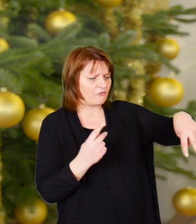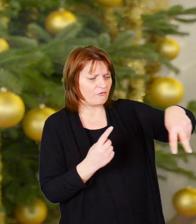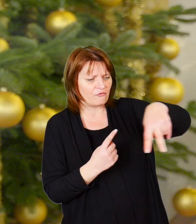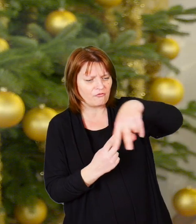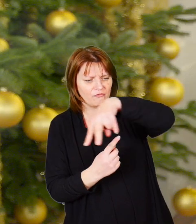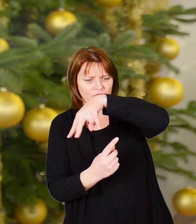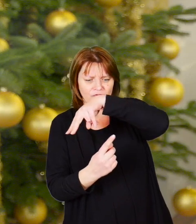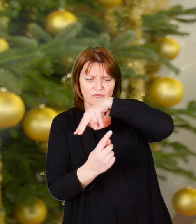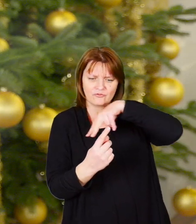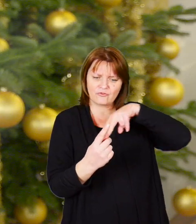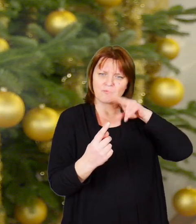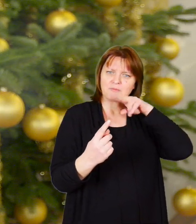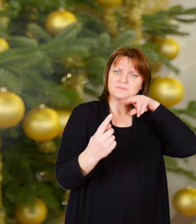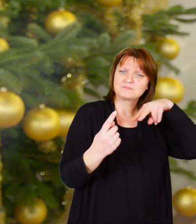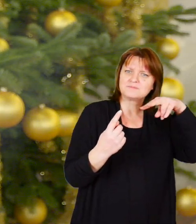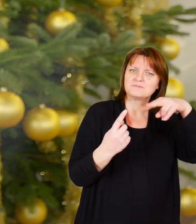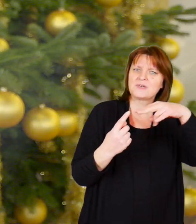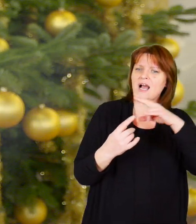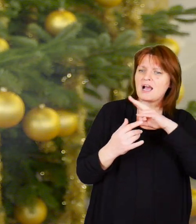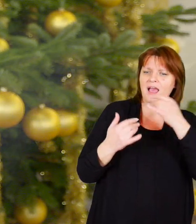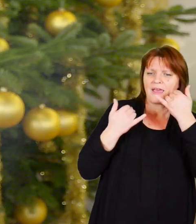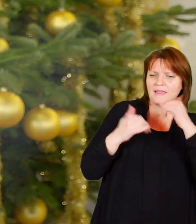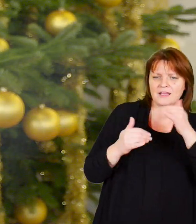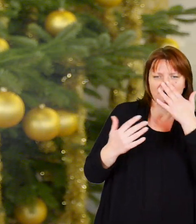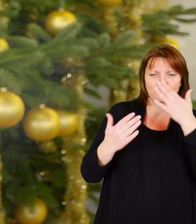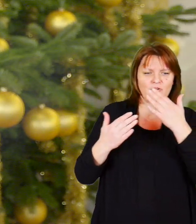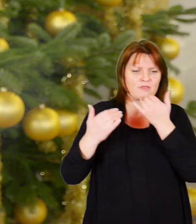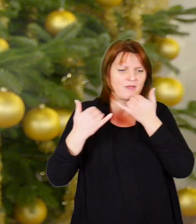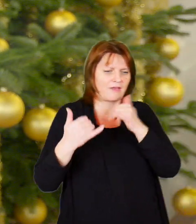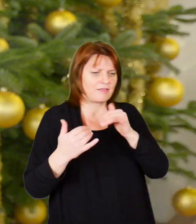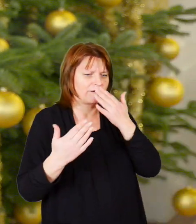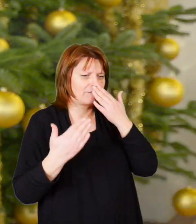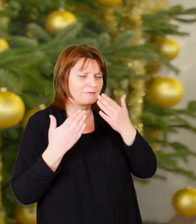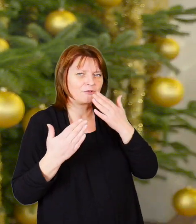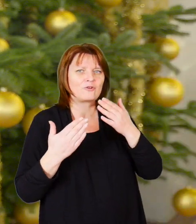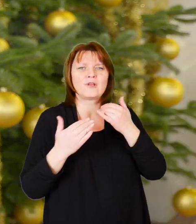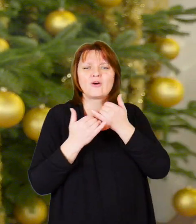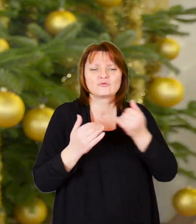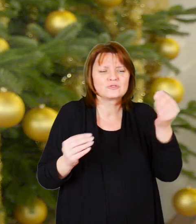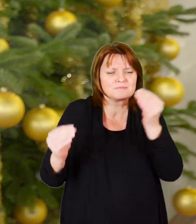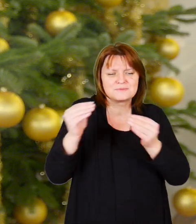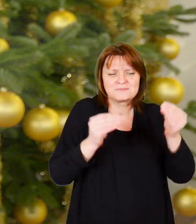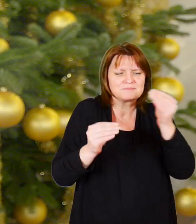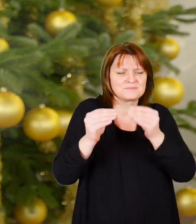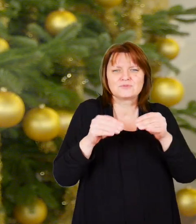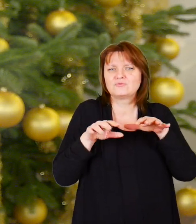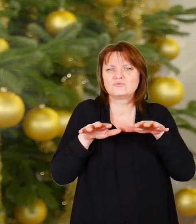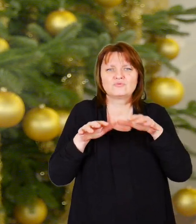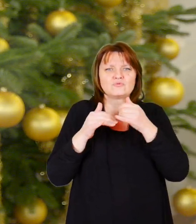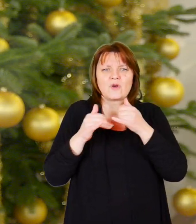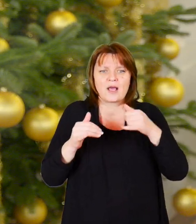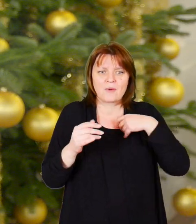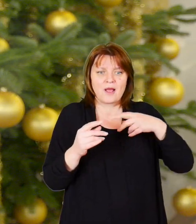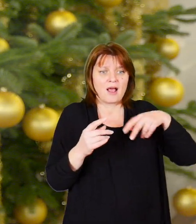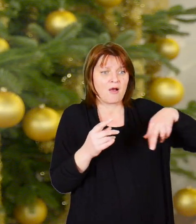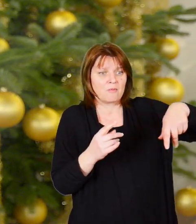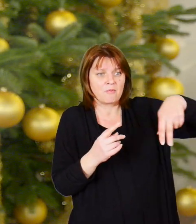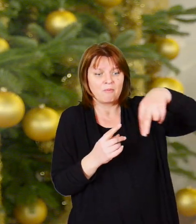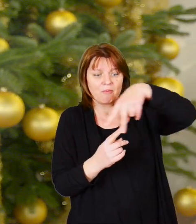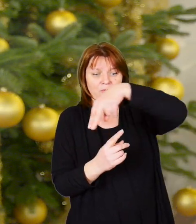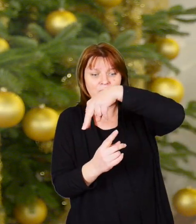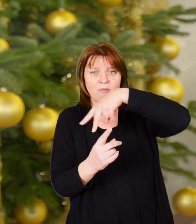poprzez taką formułę konkursową daje możliwość wyjścia im ze swoich środowisk,